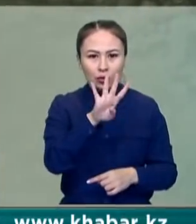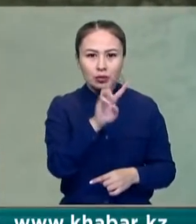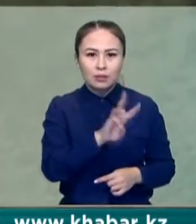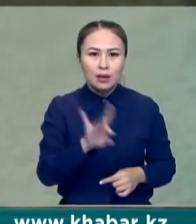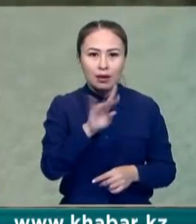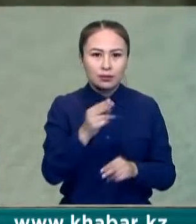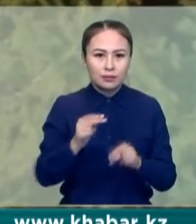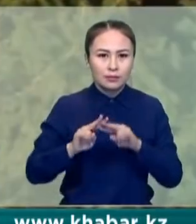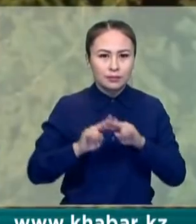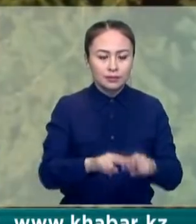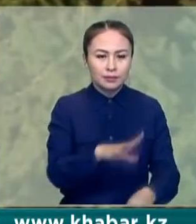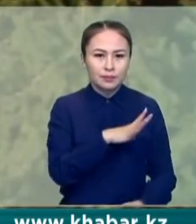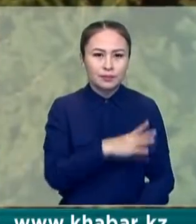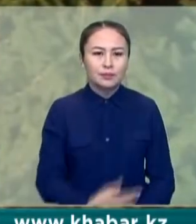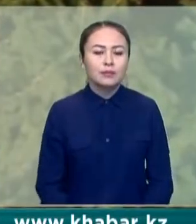теңге жұмсалған.